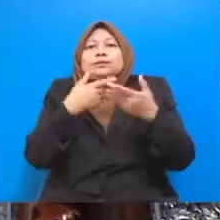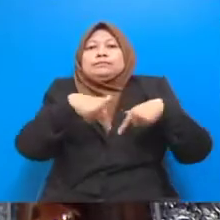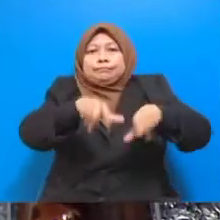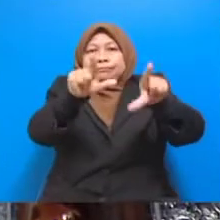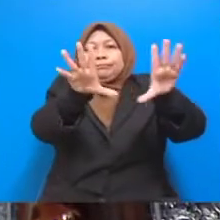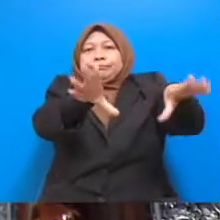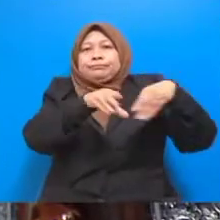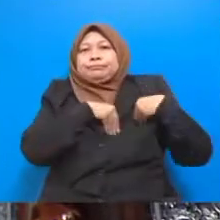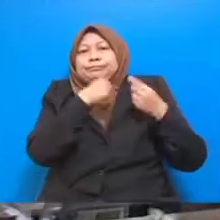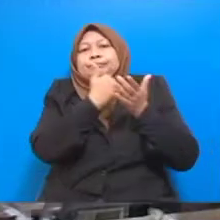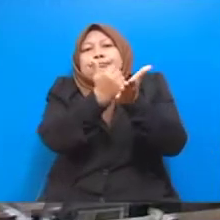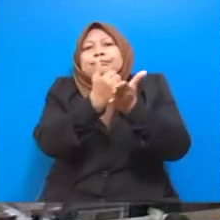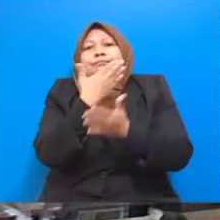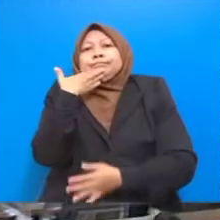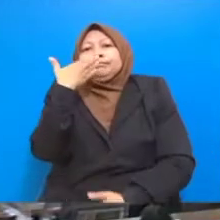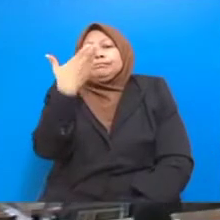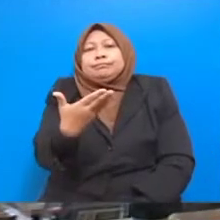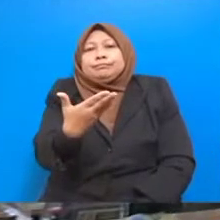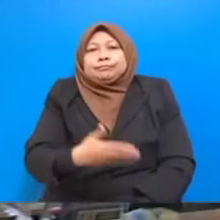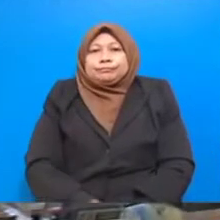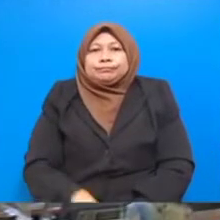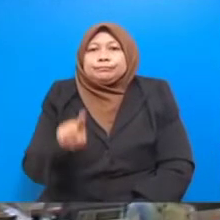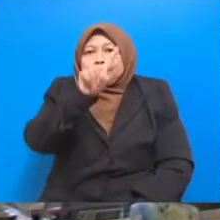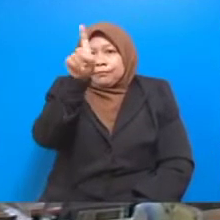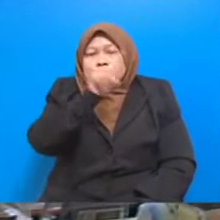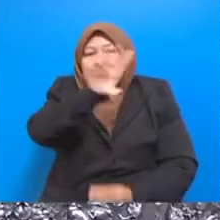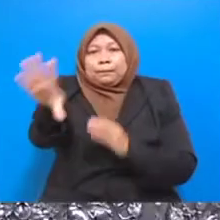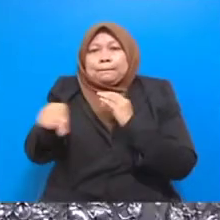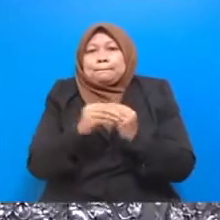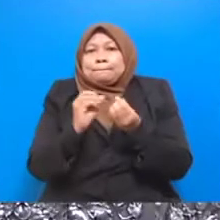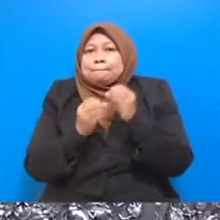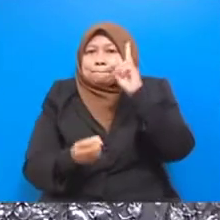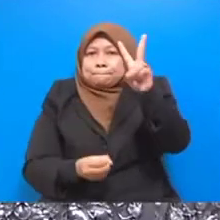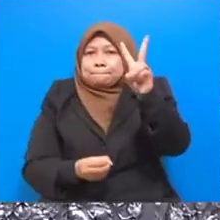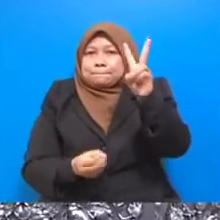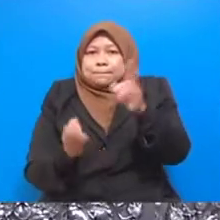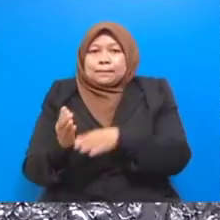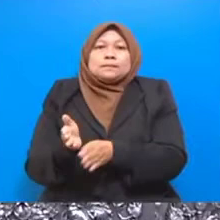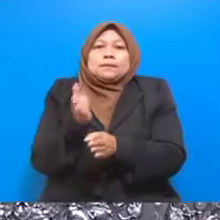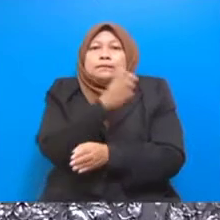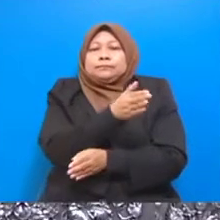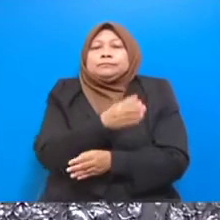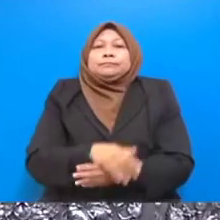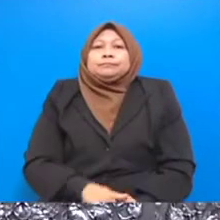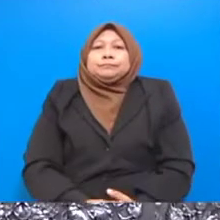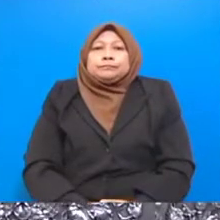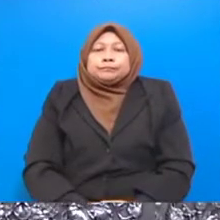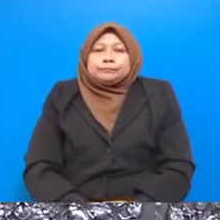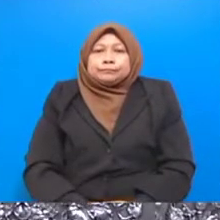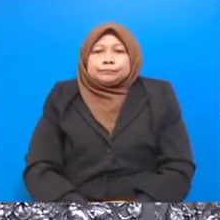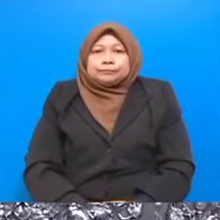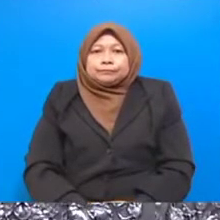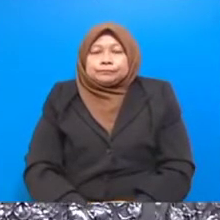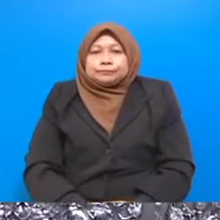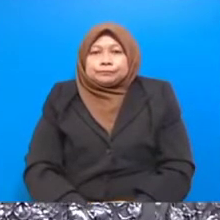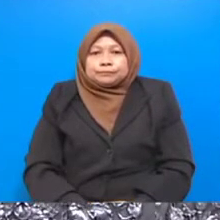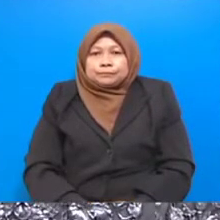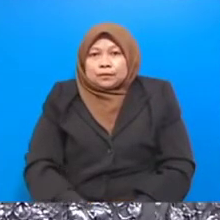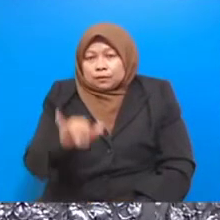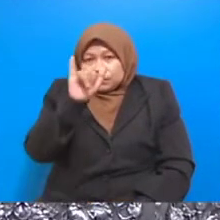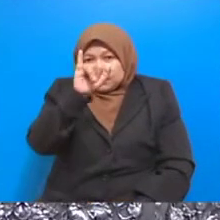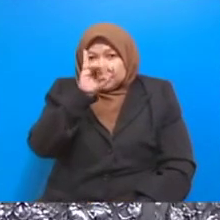menerima bantuan terima kasih kasih salam tambahan kedua saya jemput sebelah sini ya yang ke